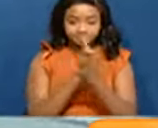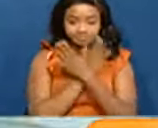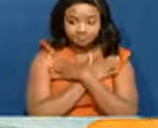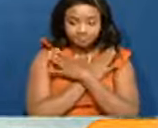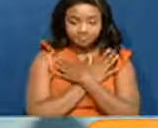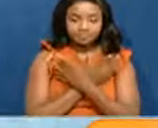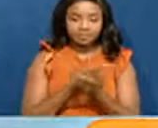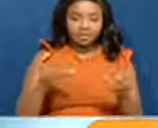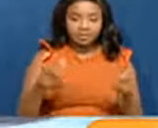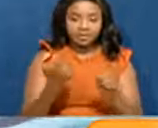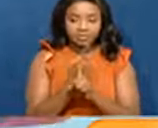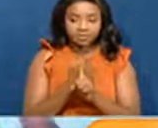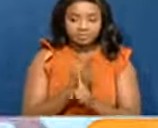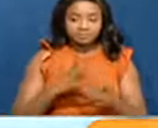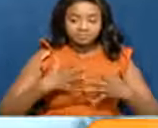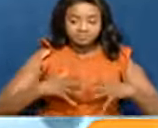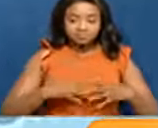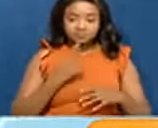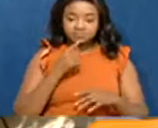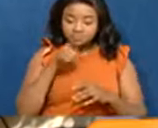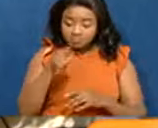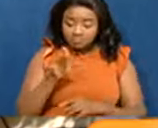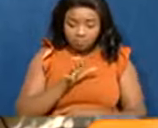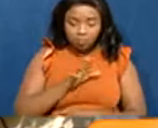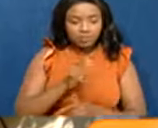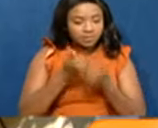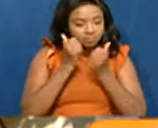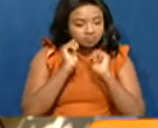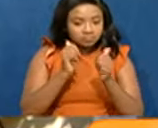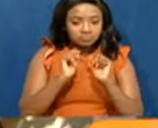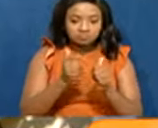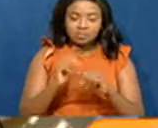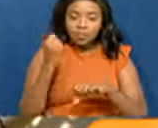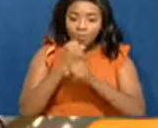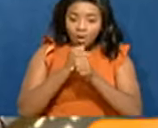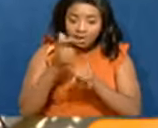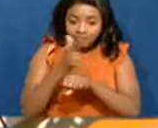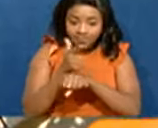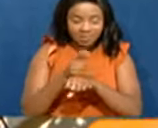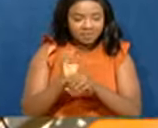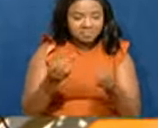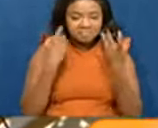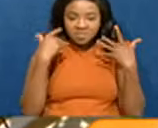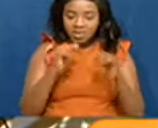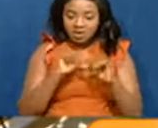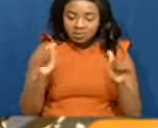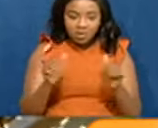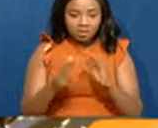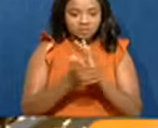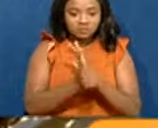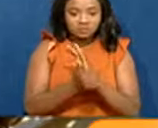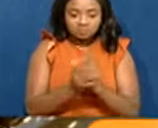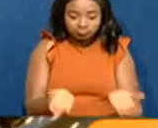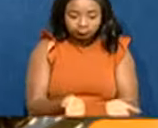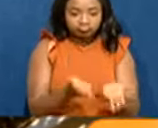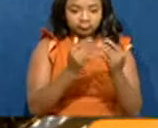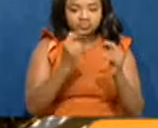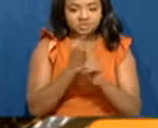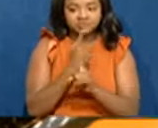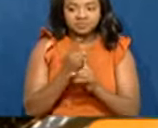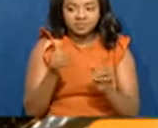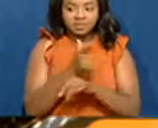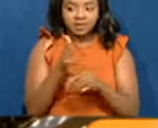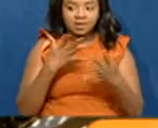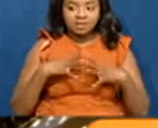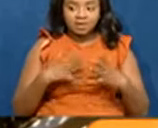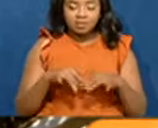wenza wamemuomboleza Tinina kama kielelezo bora katika nyanja za uanahabari aliyelenga kuwakuza wanahabari wachanga. Na Tinina pia